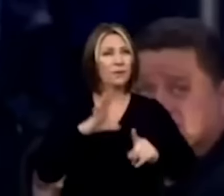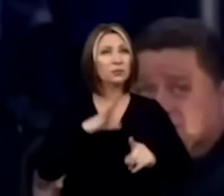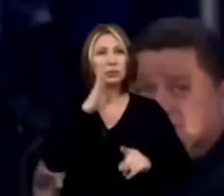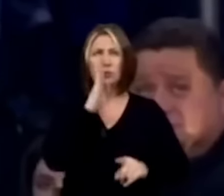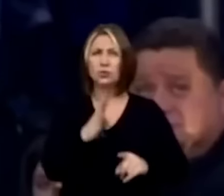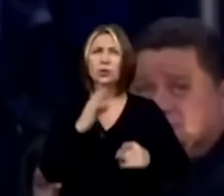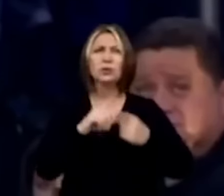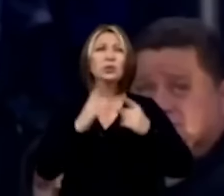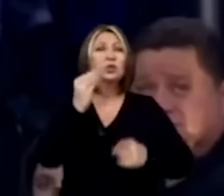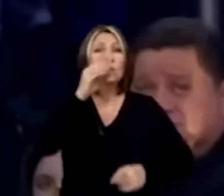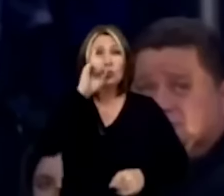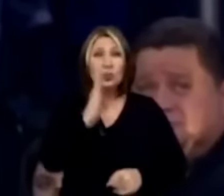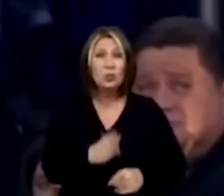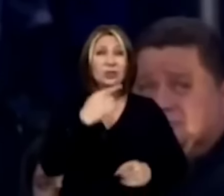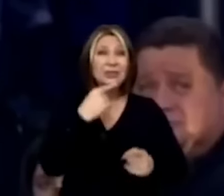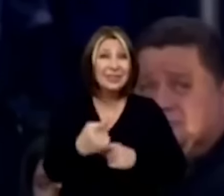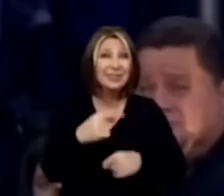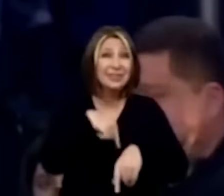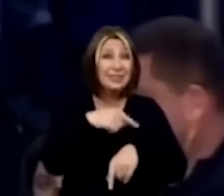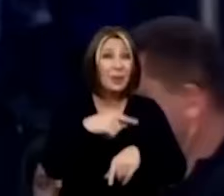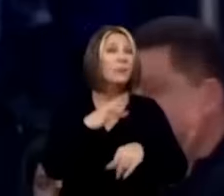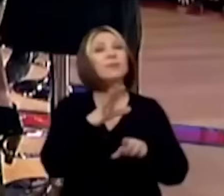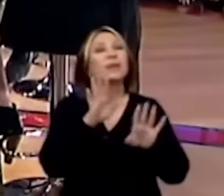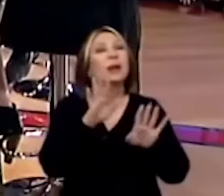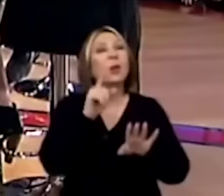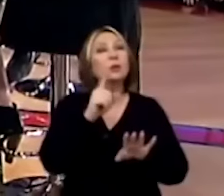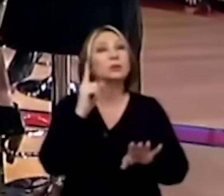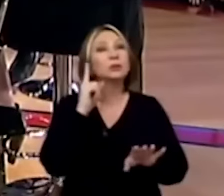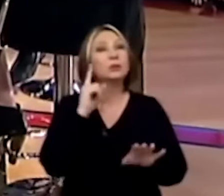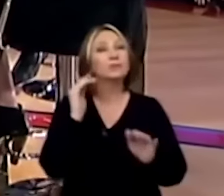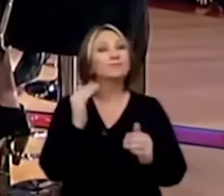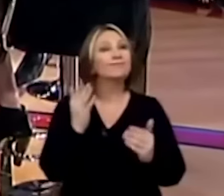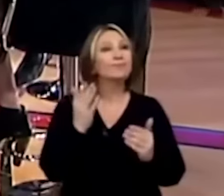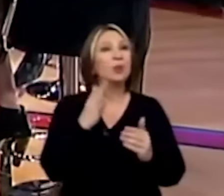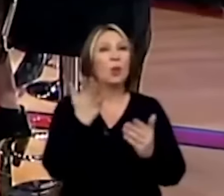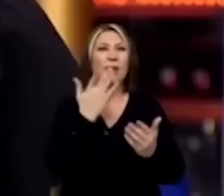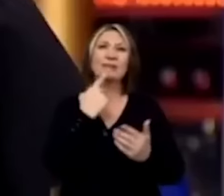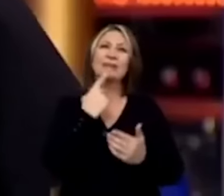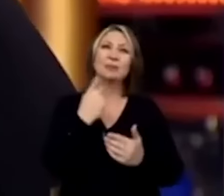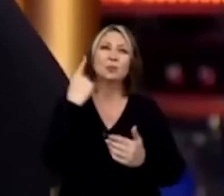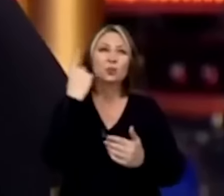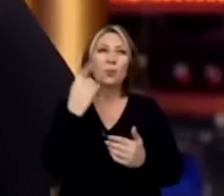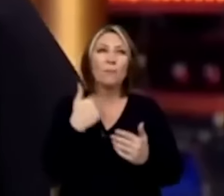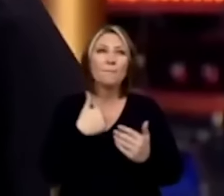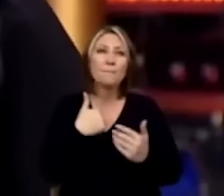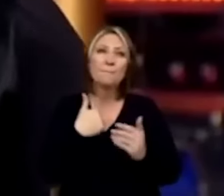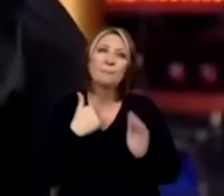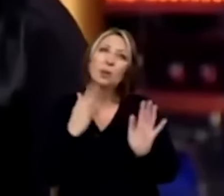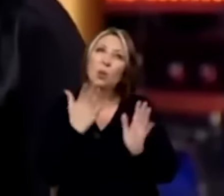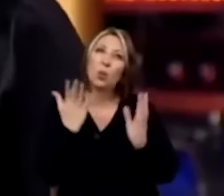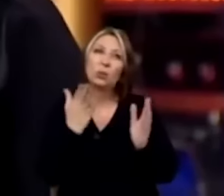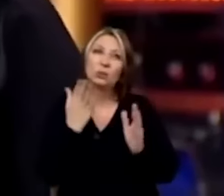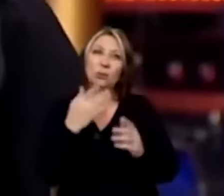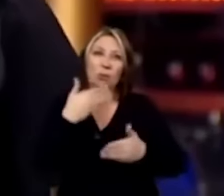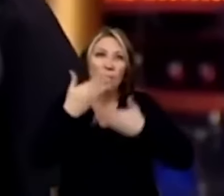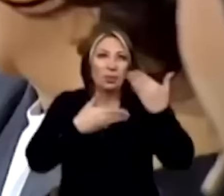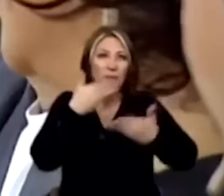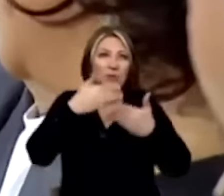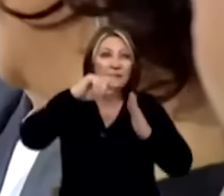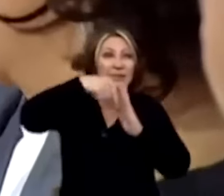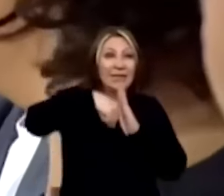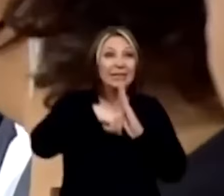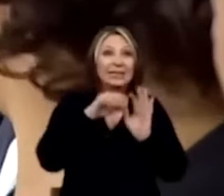yoktur. Çok dürüst dediğiniz zaman saflık derecesi. Daha bu maaşiyetten derecesine... gelen hani bir şey vardır ya hani, öyle diye düşünüyorum. Tabii ben o kadar yorumlayacak kadar